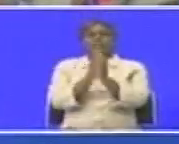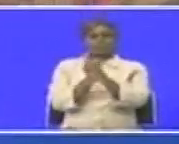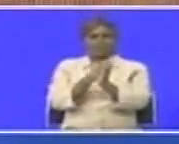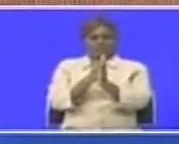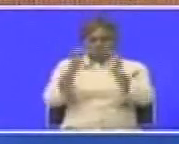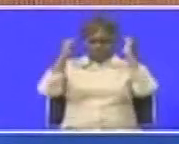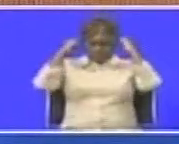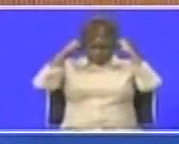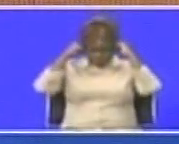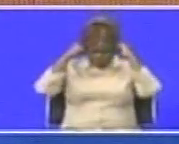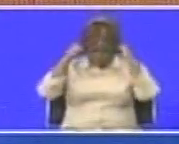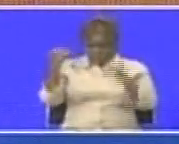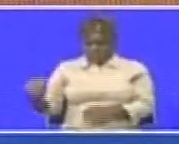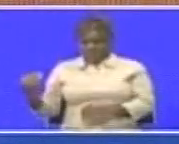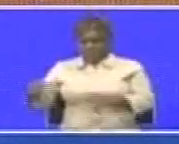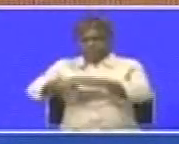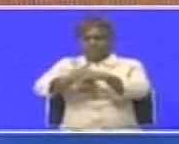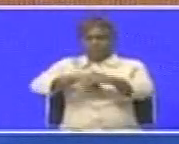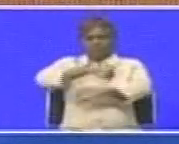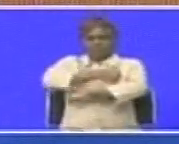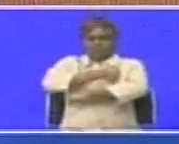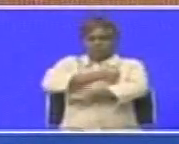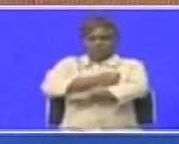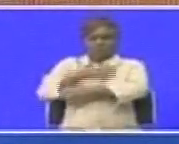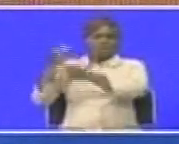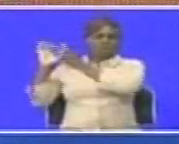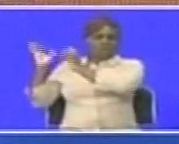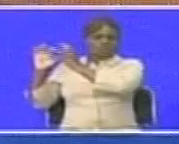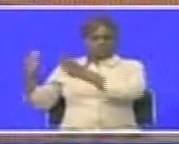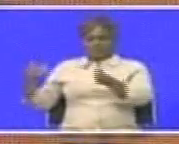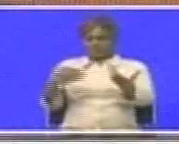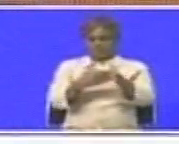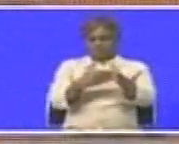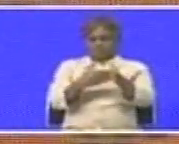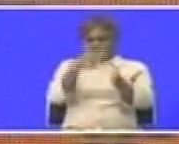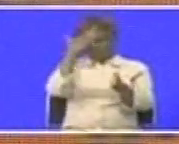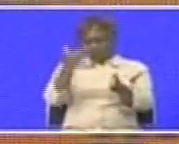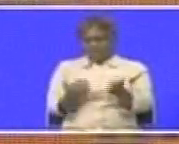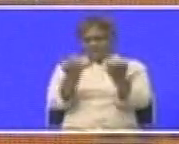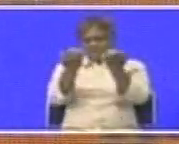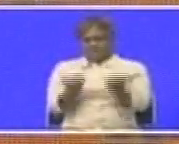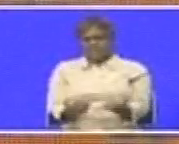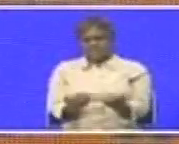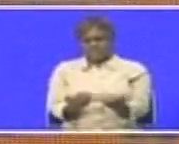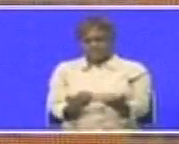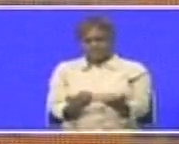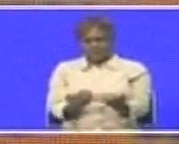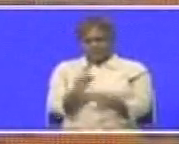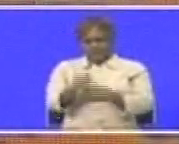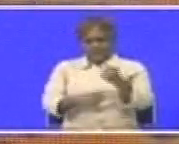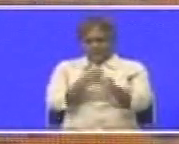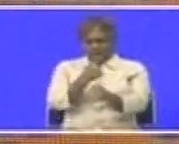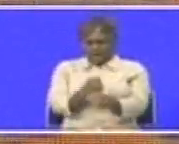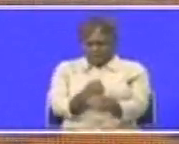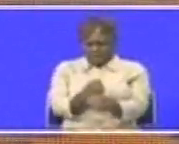Kiu ya elimu kwa watoto wa shule ya msingi ya Rima Ra Pera, kaunti ya Kilifi, imekatwa baada ya mahitaji yao kutimizwa. Miaka mitatu